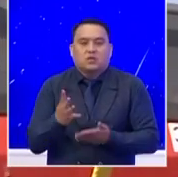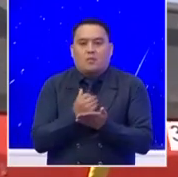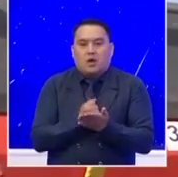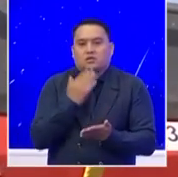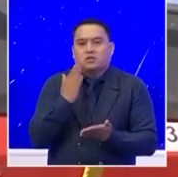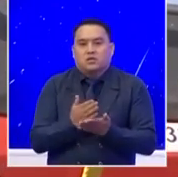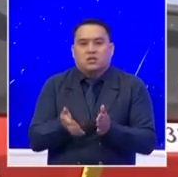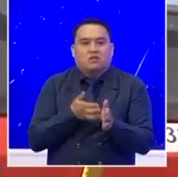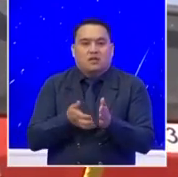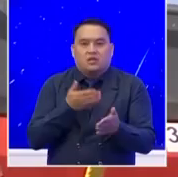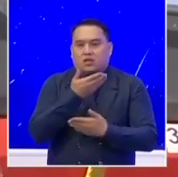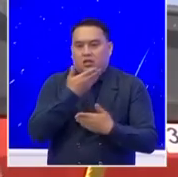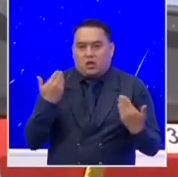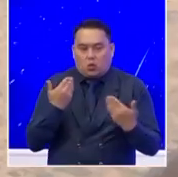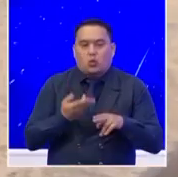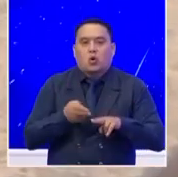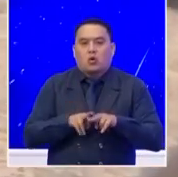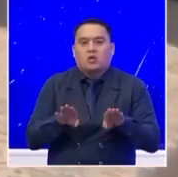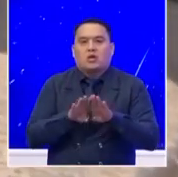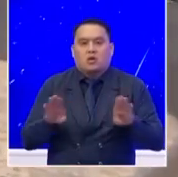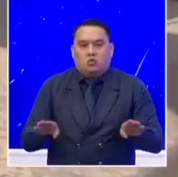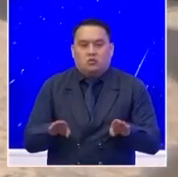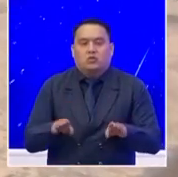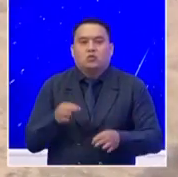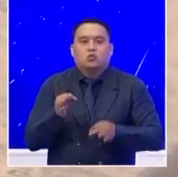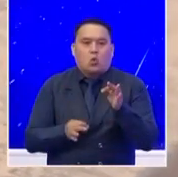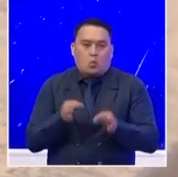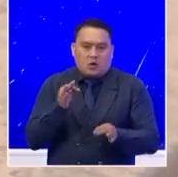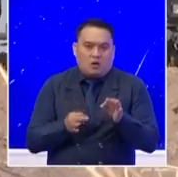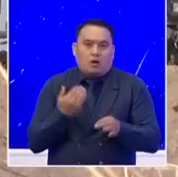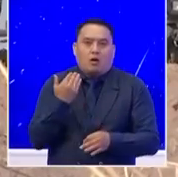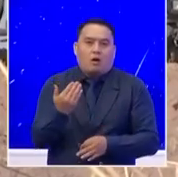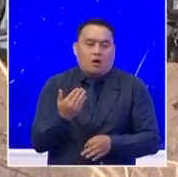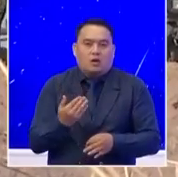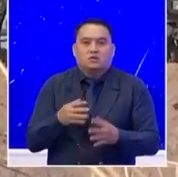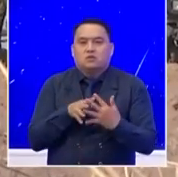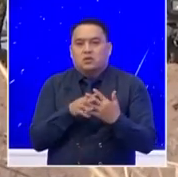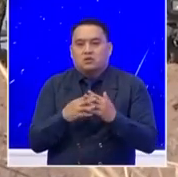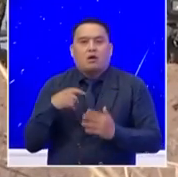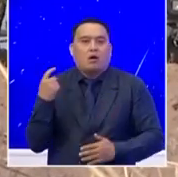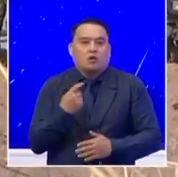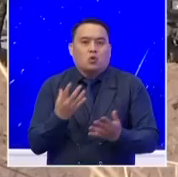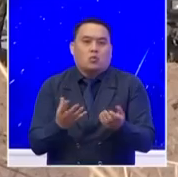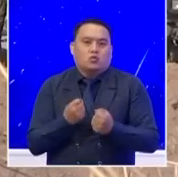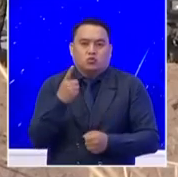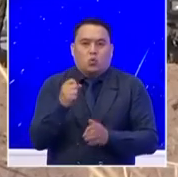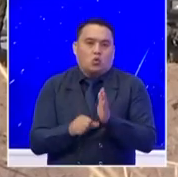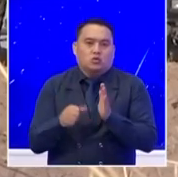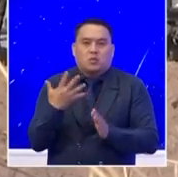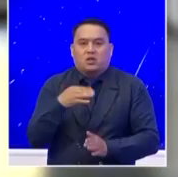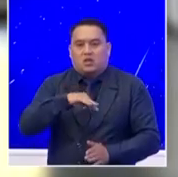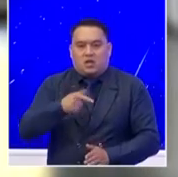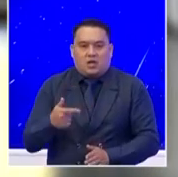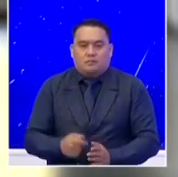есть, дефицита не будет. Аналогичная ситуация и с дистопливом. Его, как известно, крестьяне получают по 165